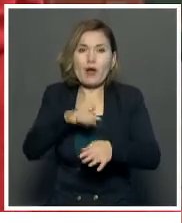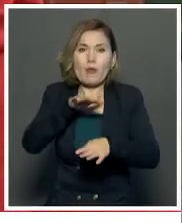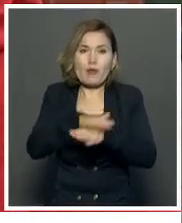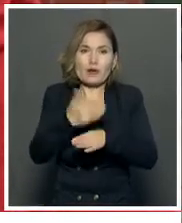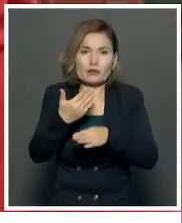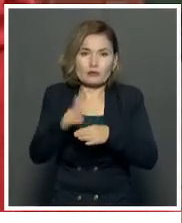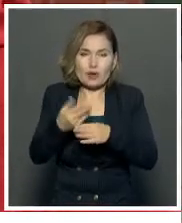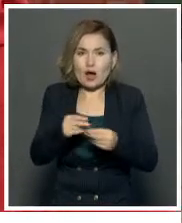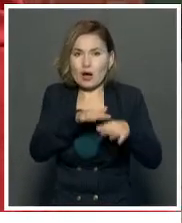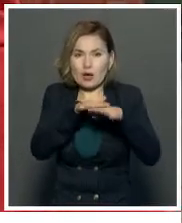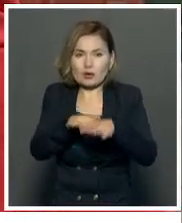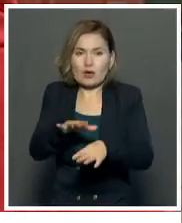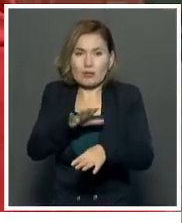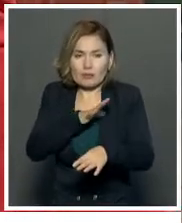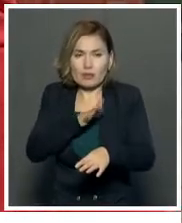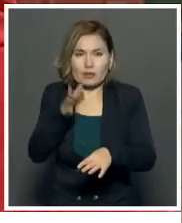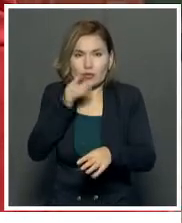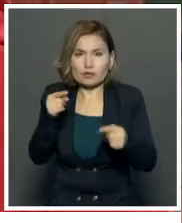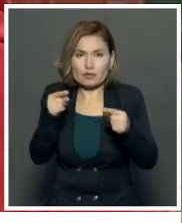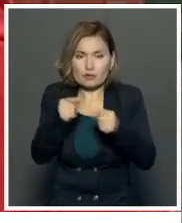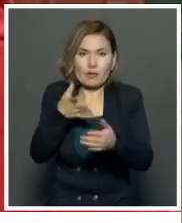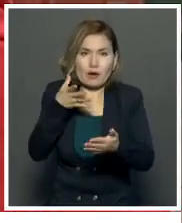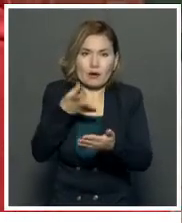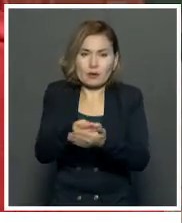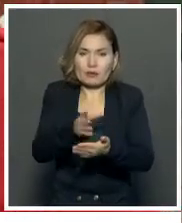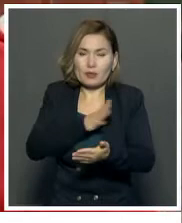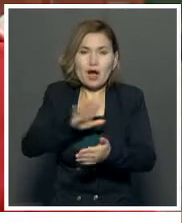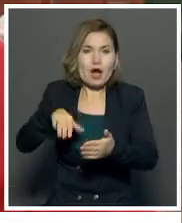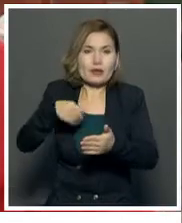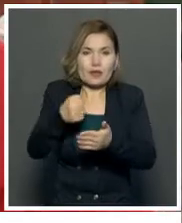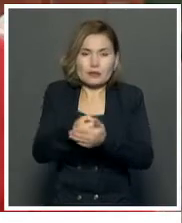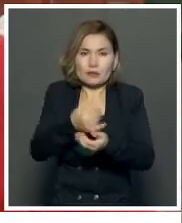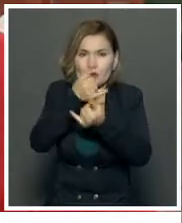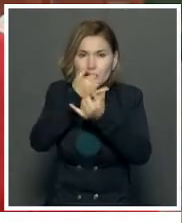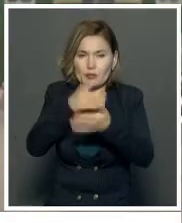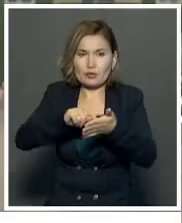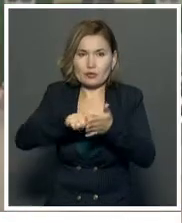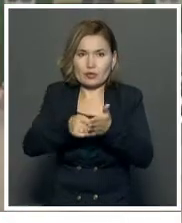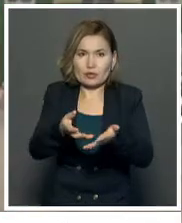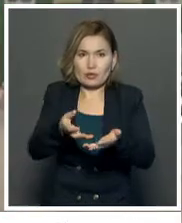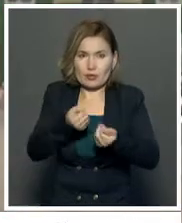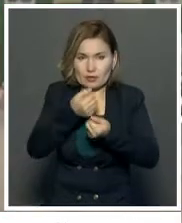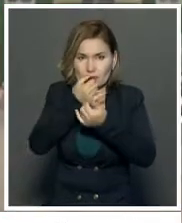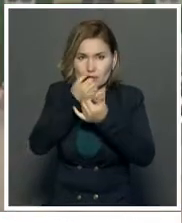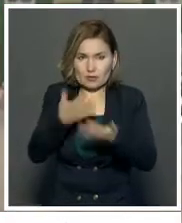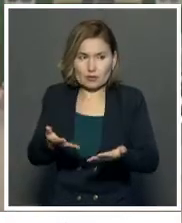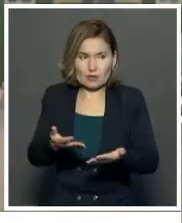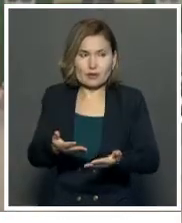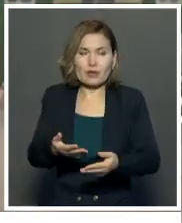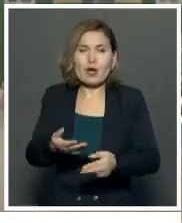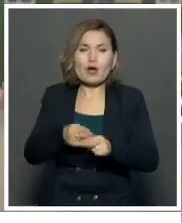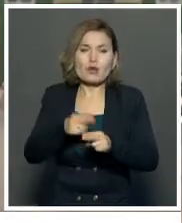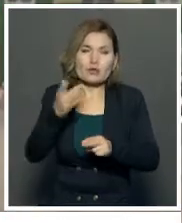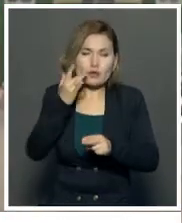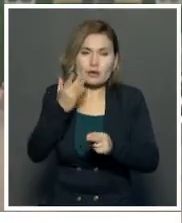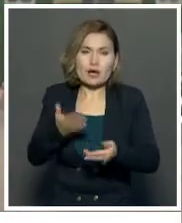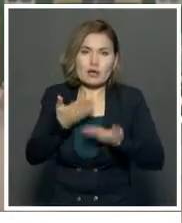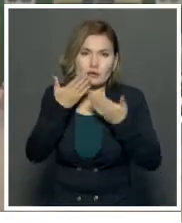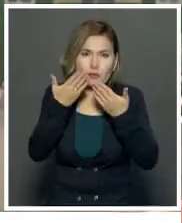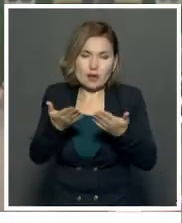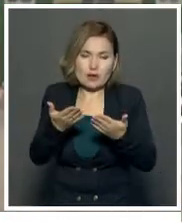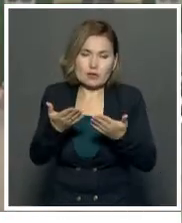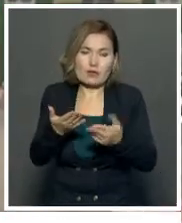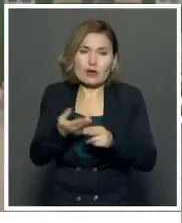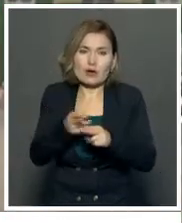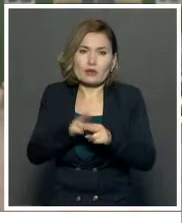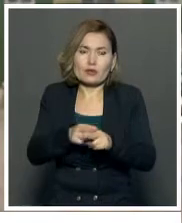жоқ, неліктен оның бәрі істелінбей жатыр, соның бәрін сұрап, біліп берулеріңізді сұрап отырмыз. Ал енді мына жерде бригадирлерден сұрасақ, бізге ешқандай ақша